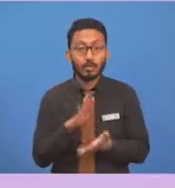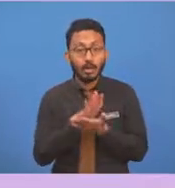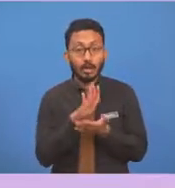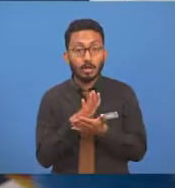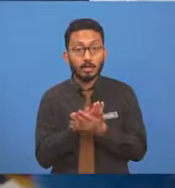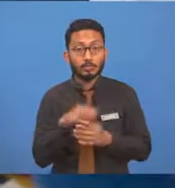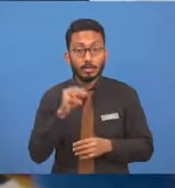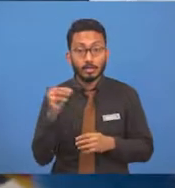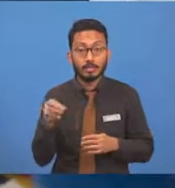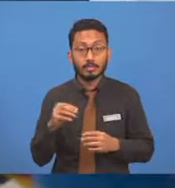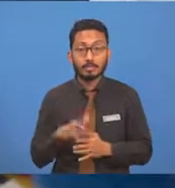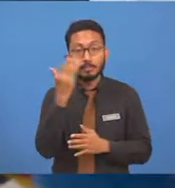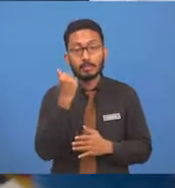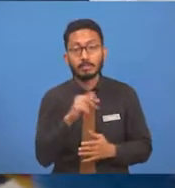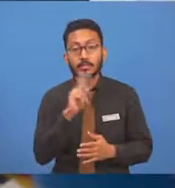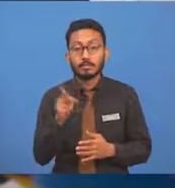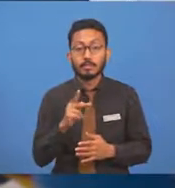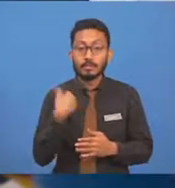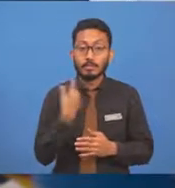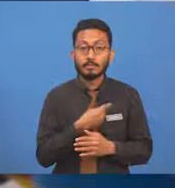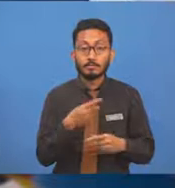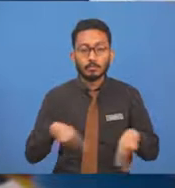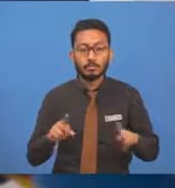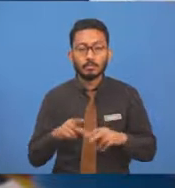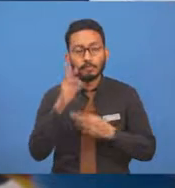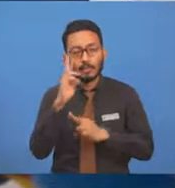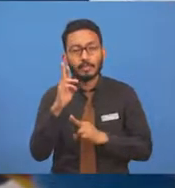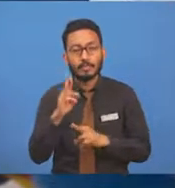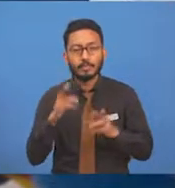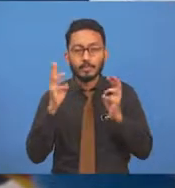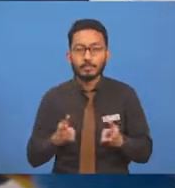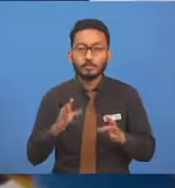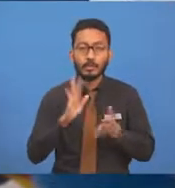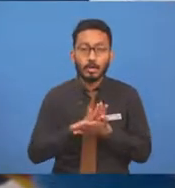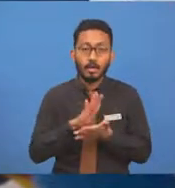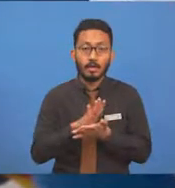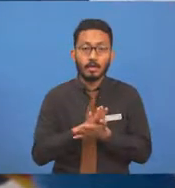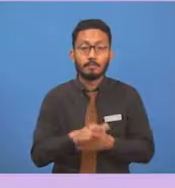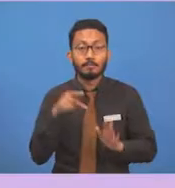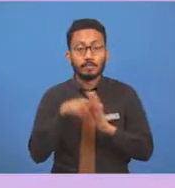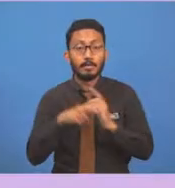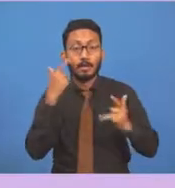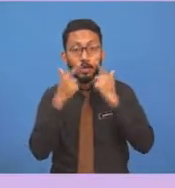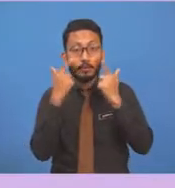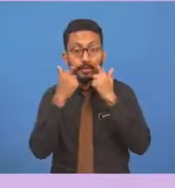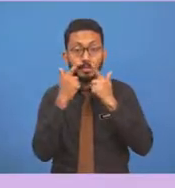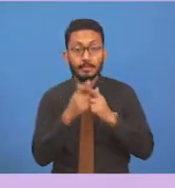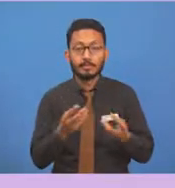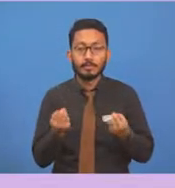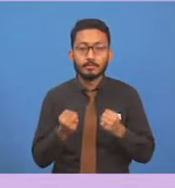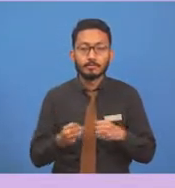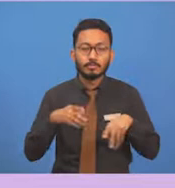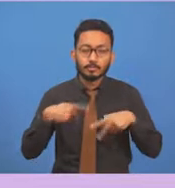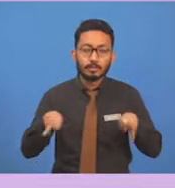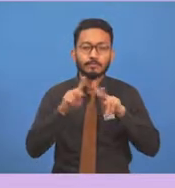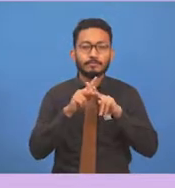Murid-murid, mengapakah kita perlu menghormati warga sekolah dan pelawat? Terdapat banyak kepentingan